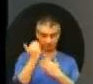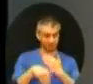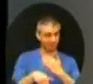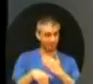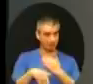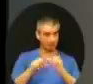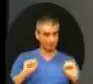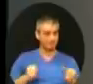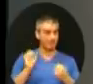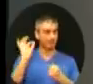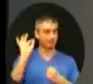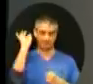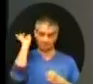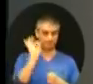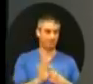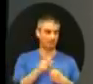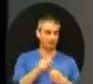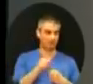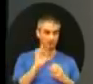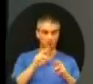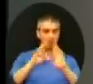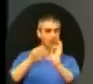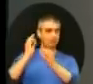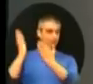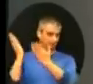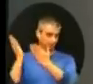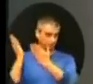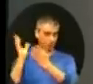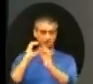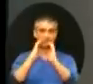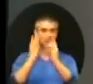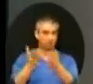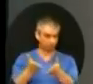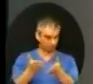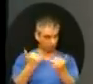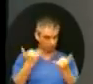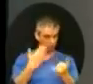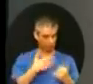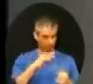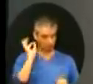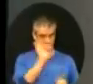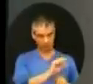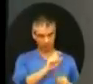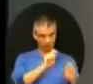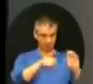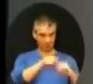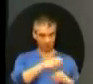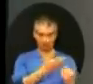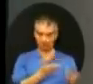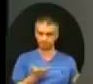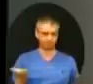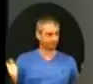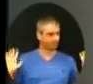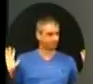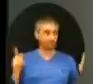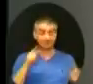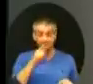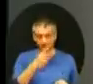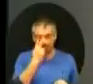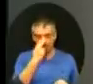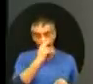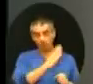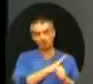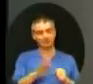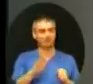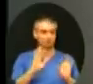את מאמצי הפגיעה מול הרשות השופטת, מול התקשורת, עכשיו מגיע התורה של הרשות המחוקקת, זהו ניסיון